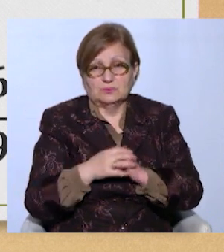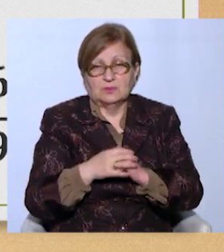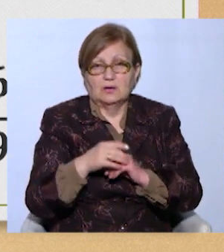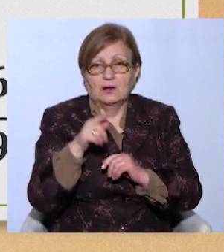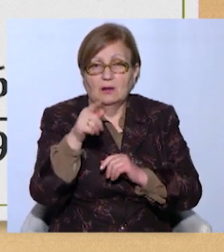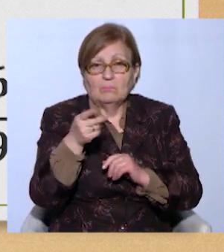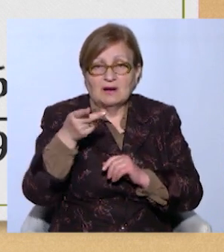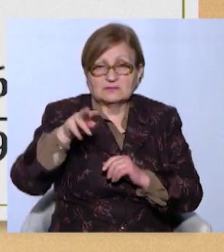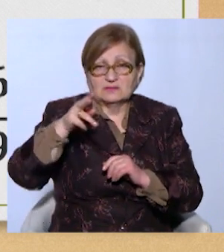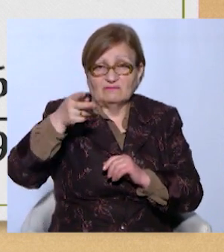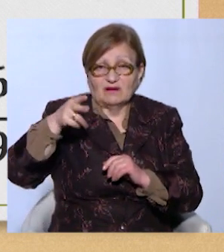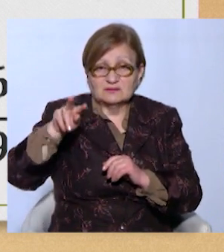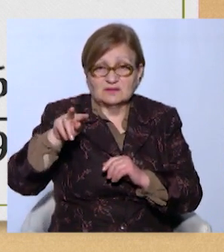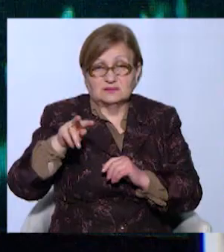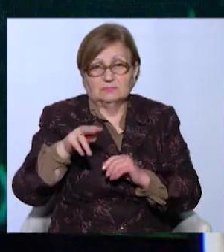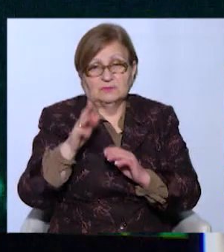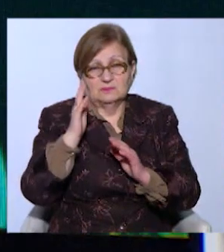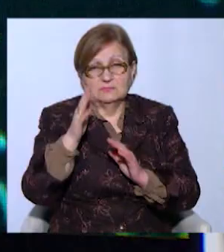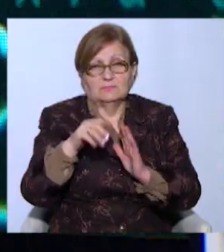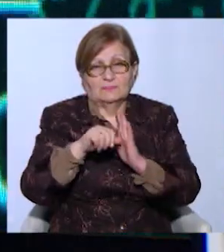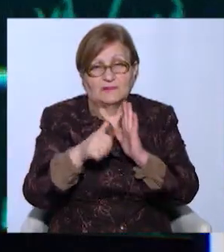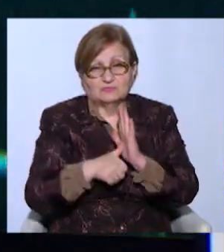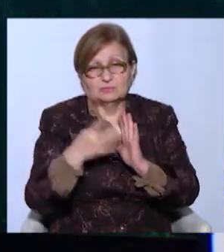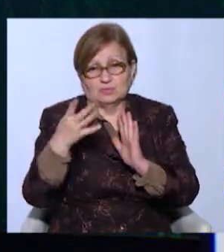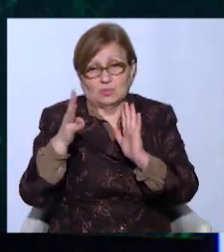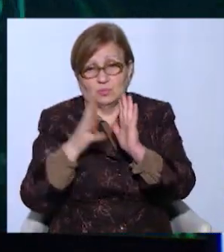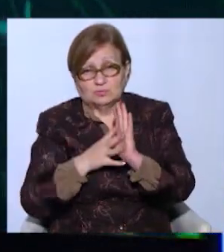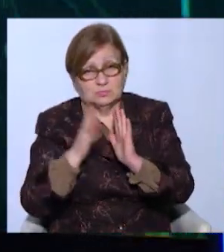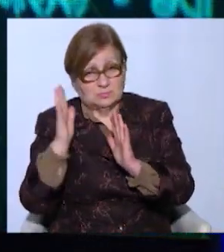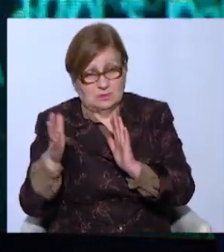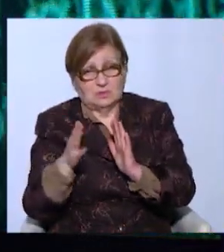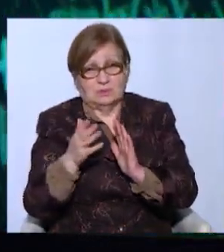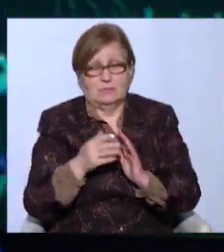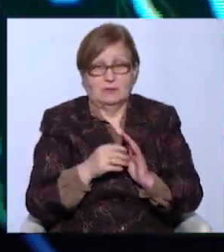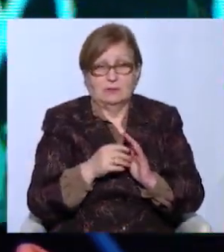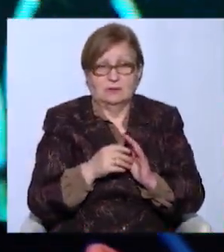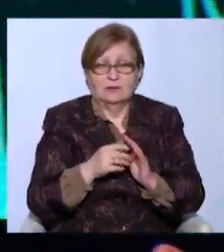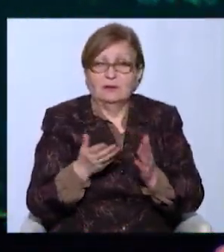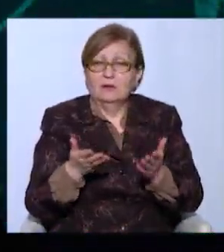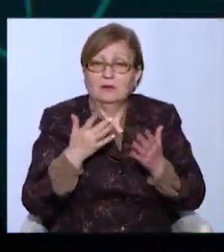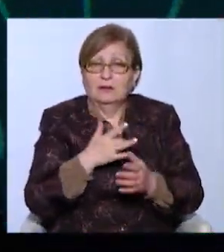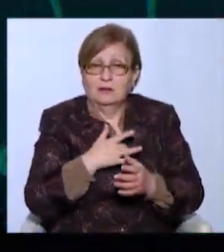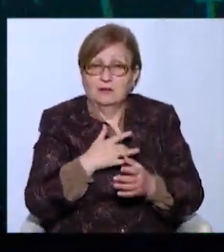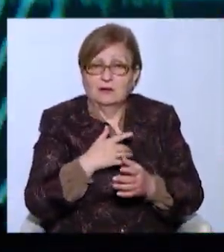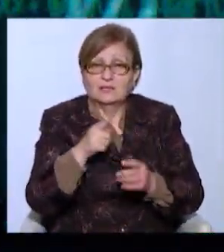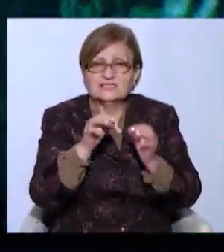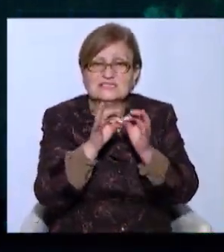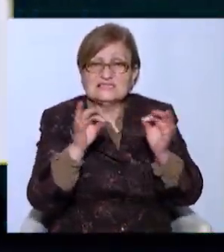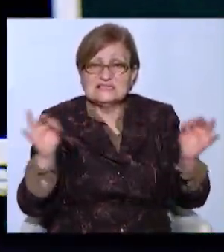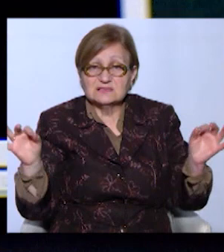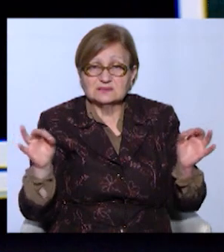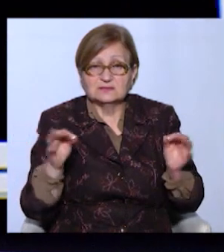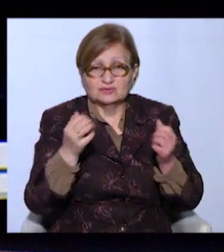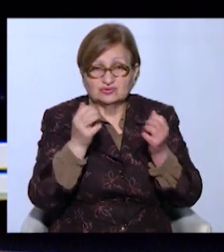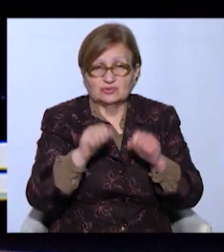მათი კვადრატები და კათეტების გეგმილები 16-ის და 49-ის პროპორციულია, მაშასადამე კათეტების სიგრძეები შეგვიძლია